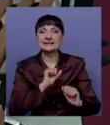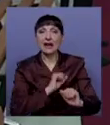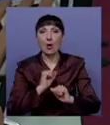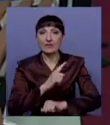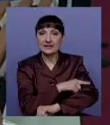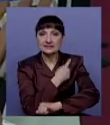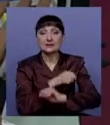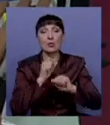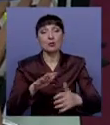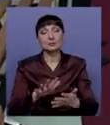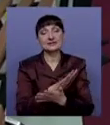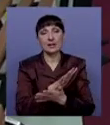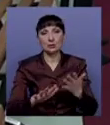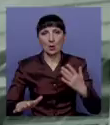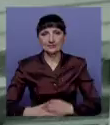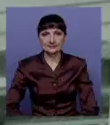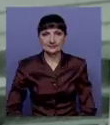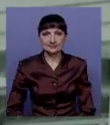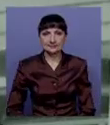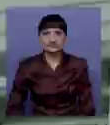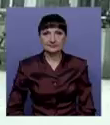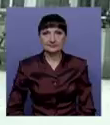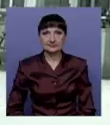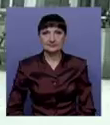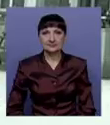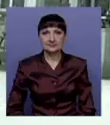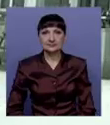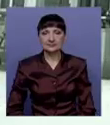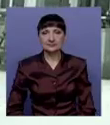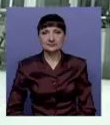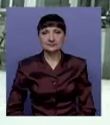страхования могут совершенно бесплатно. Дина Жанабекова, Гани Калуов, телеканал «Алматы».